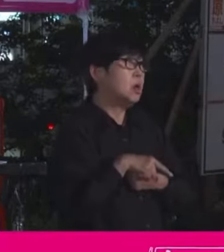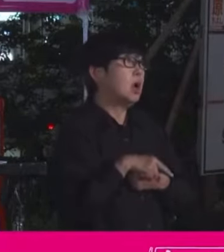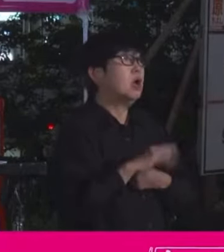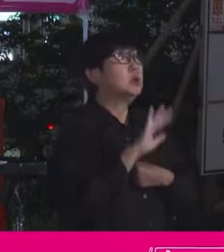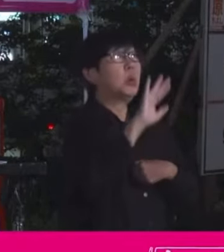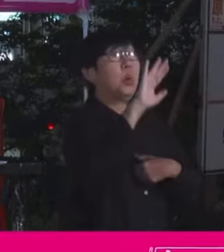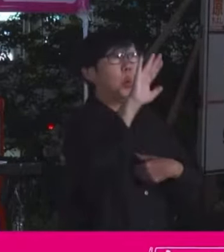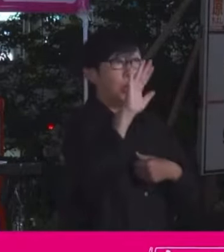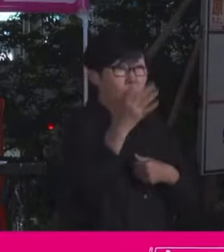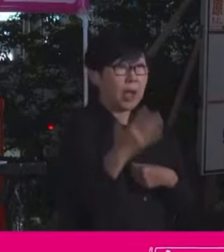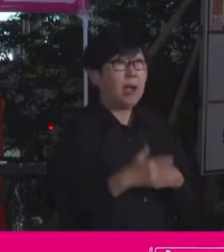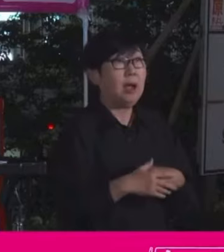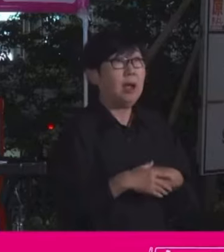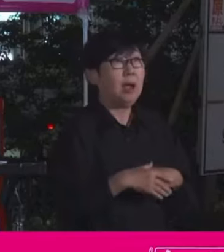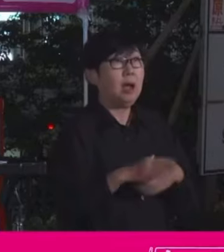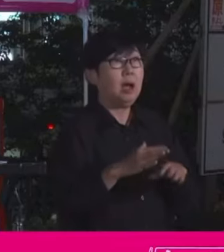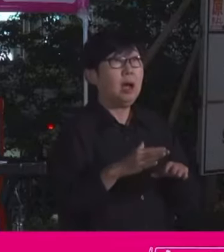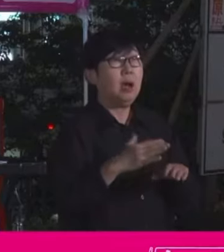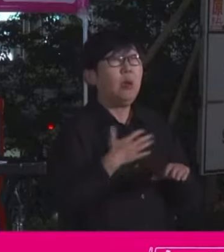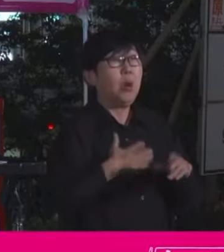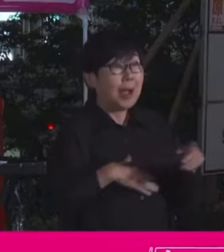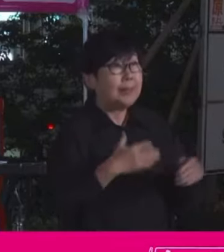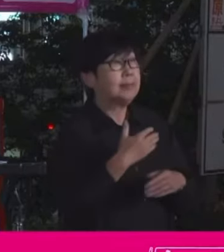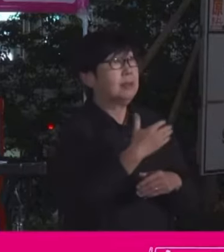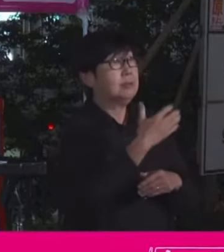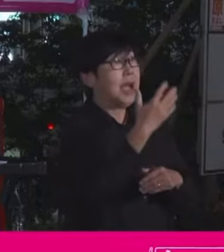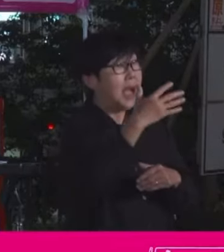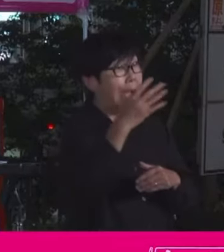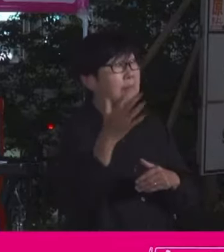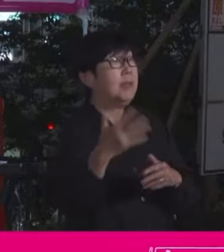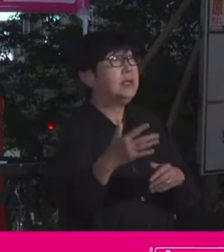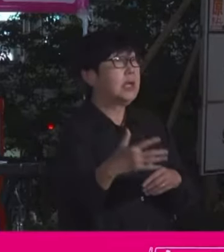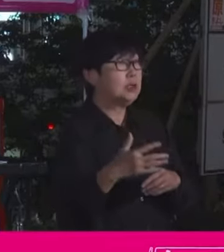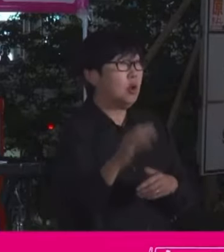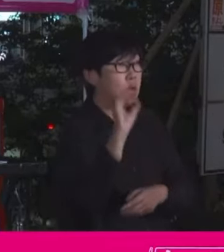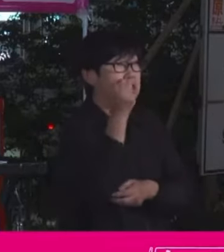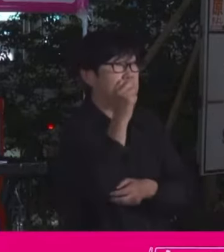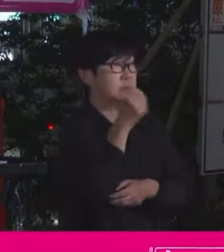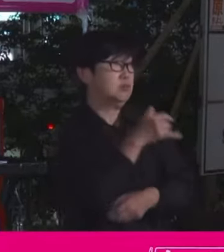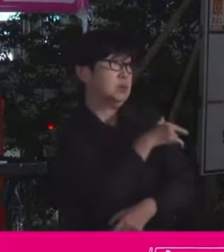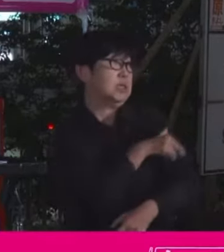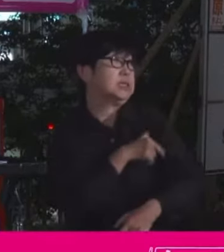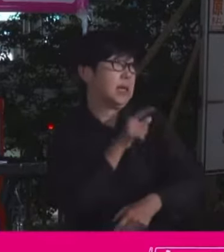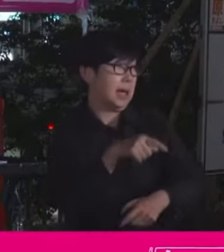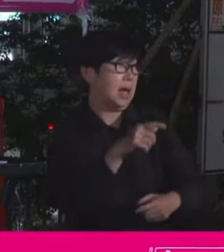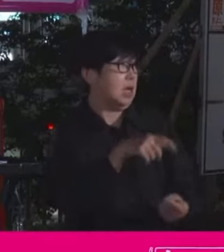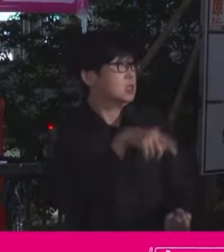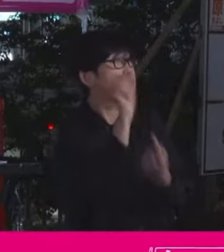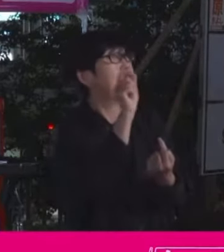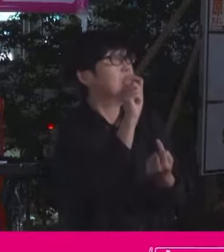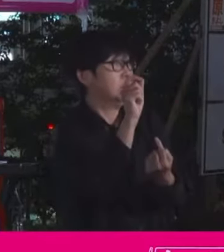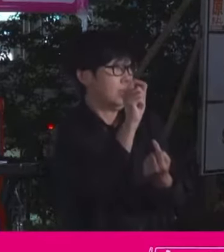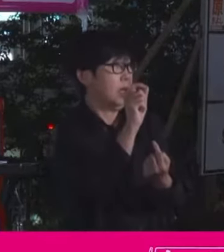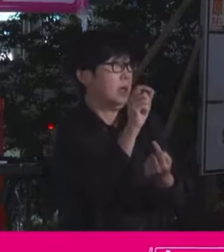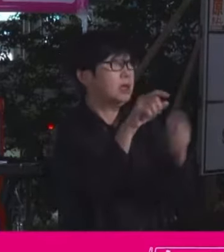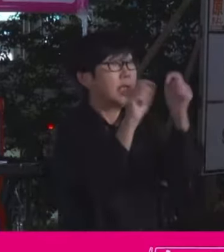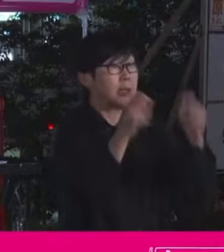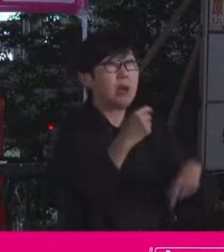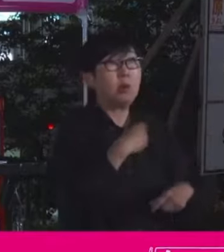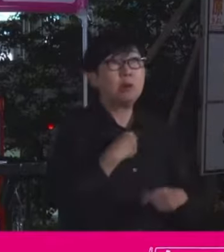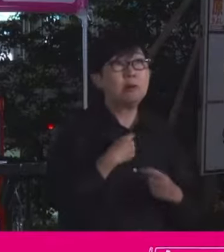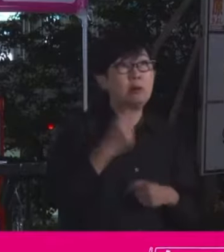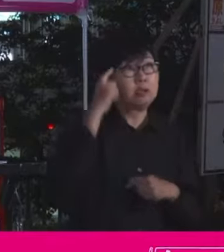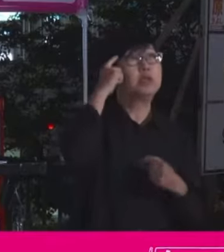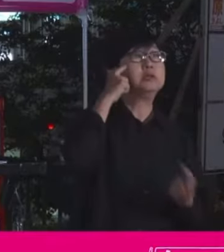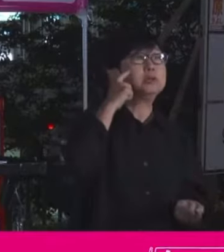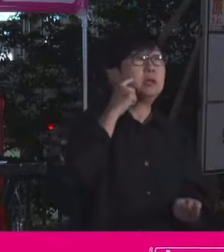ところがここで分かっちゃったわけです。これもアメリカのジャーナリストのがすっぱ抜いたことで我々が気づいた。アメリ